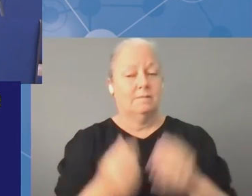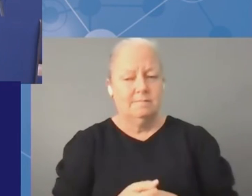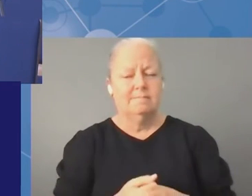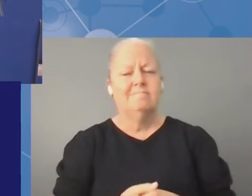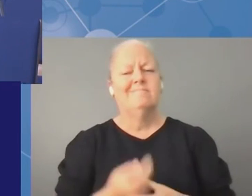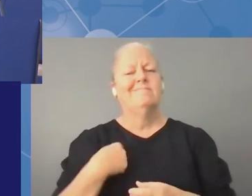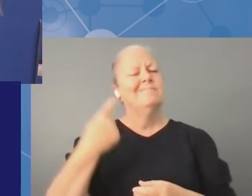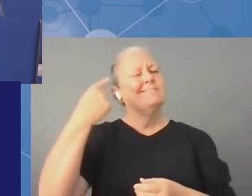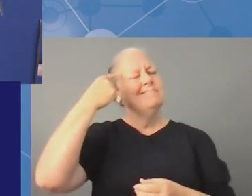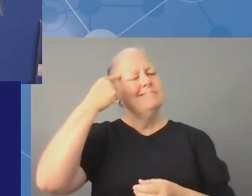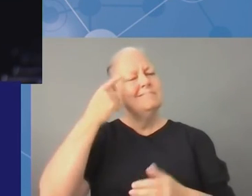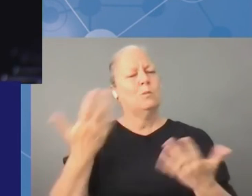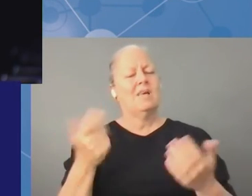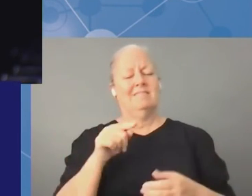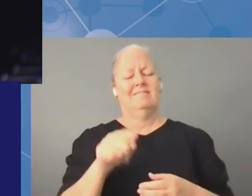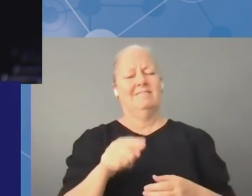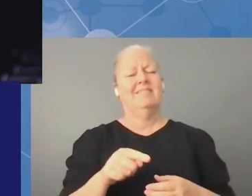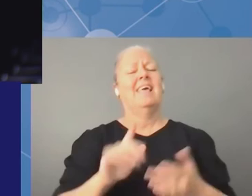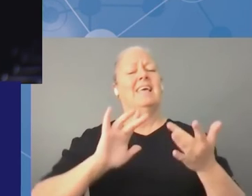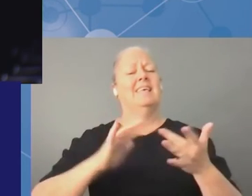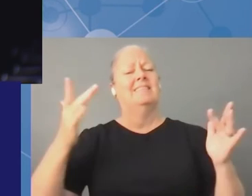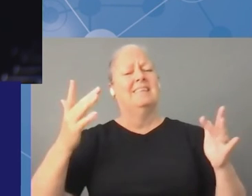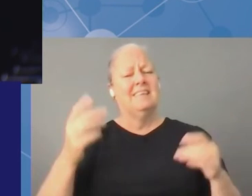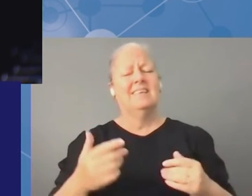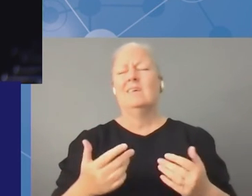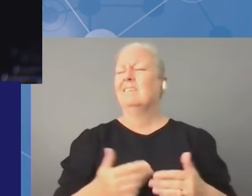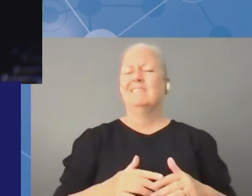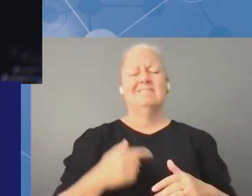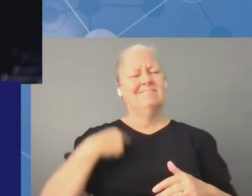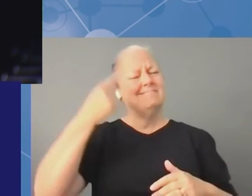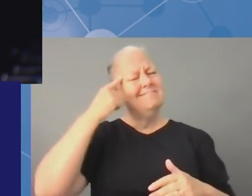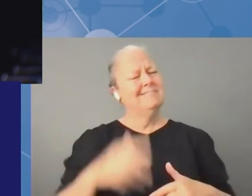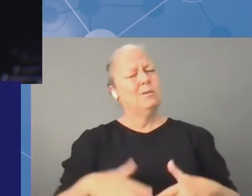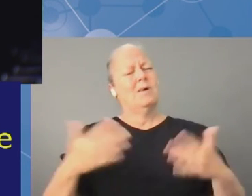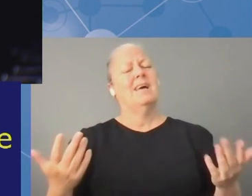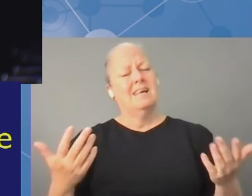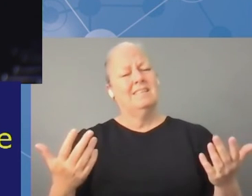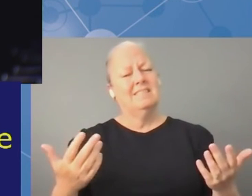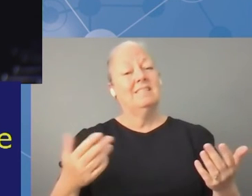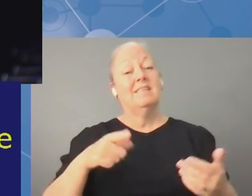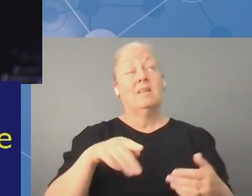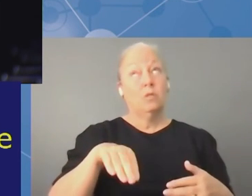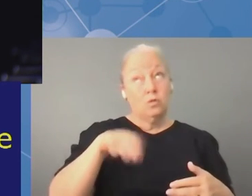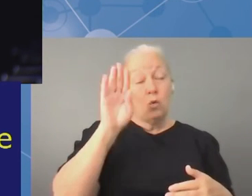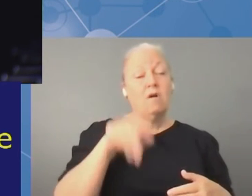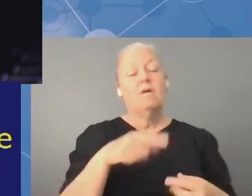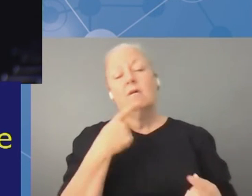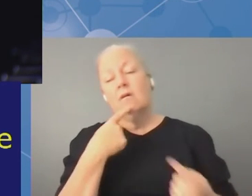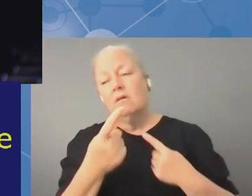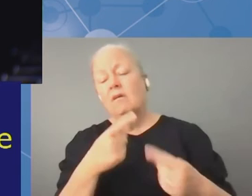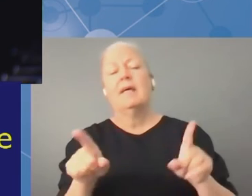Африки. И что касается управления интернетом в глобальном измерении, все